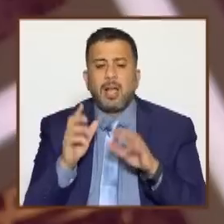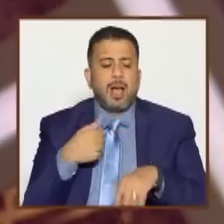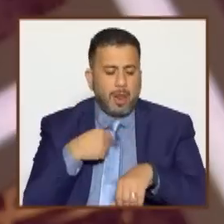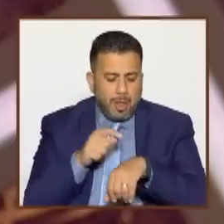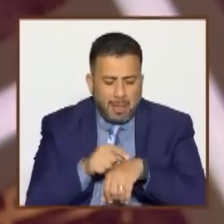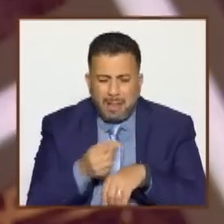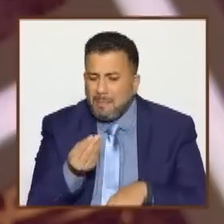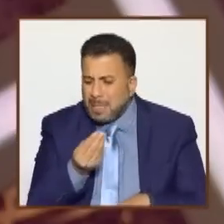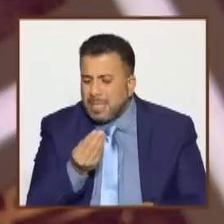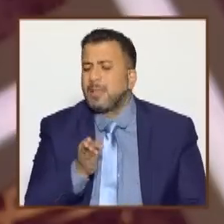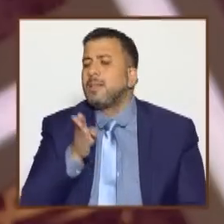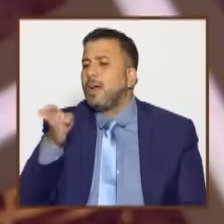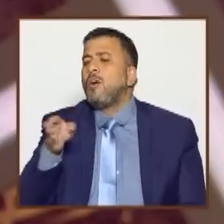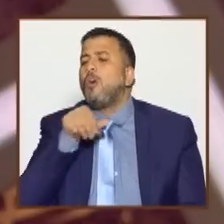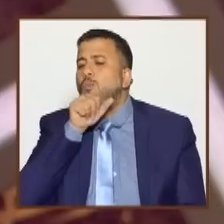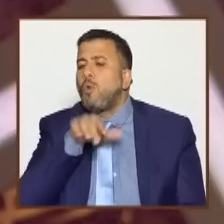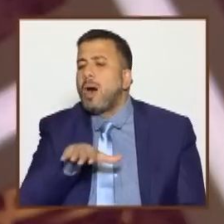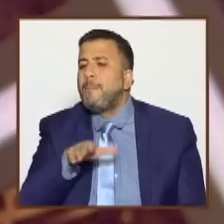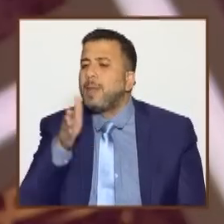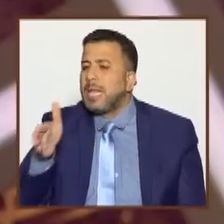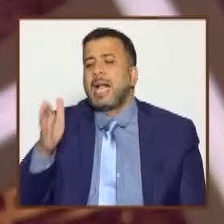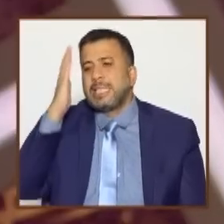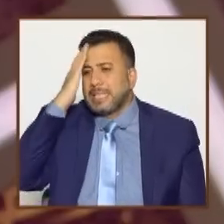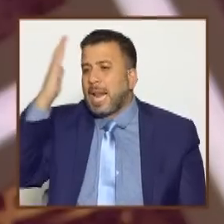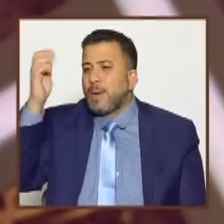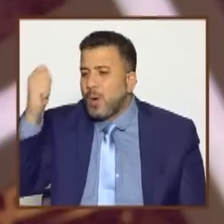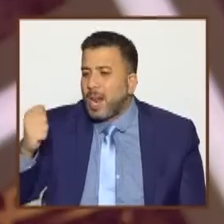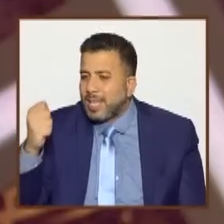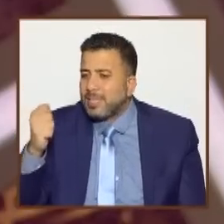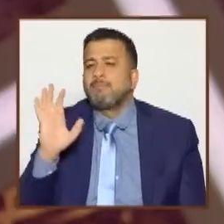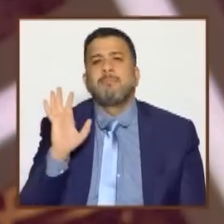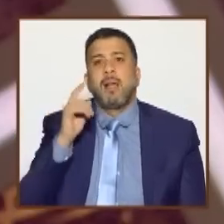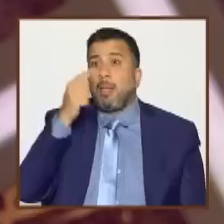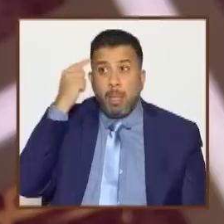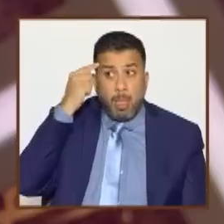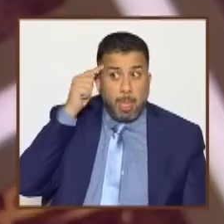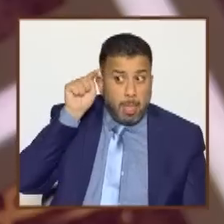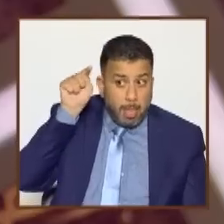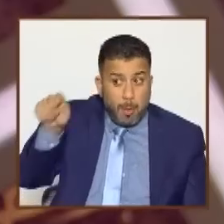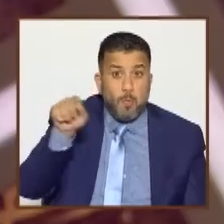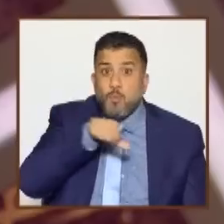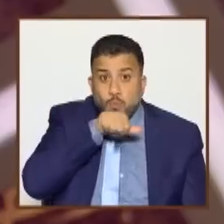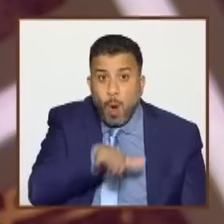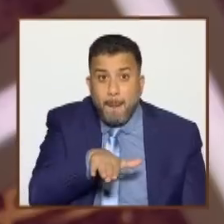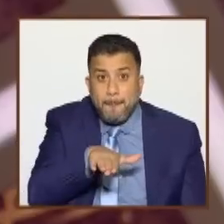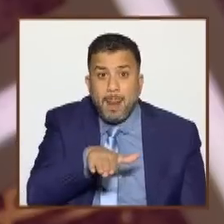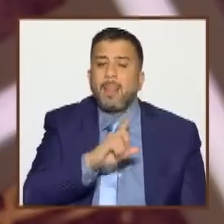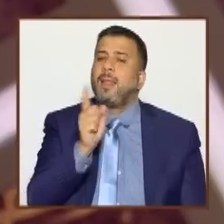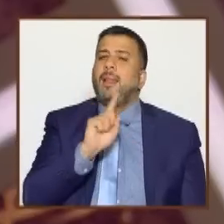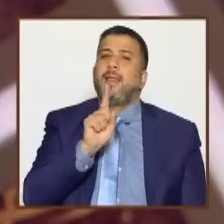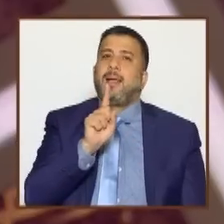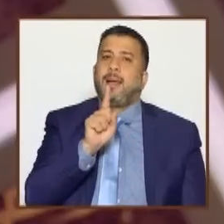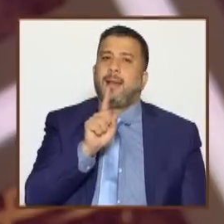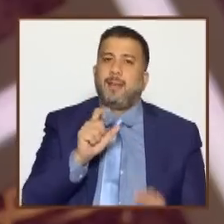فرصة تروحين تسلمين على النبي وكانت هناك يعني هناك فرصة وإذن ويعني